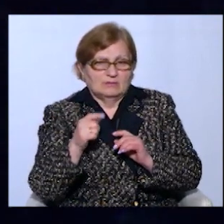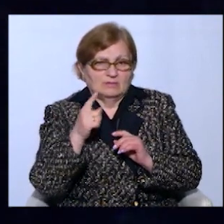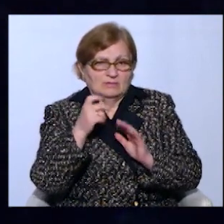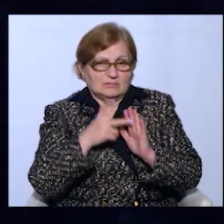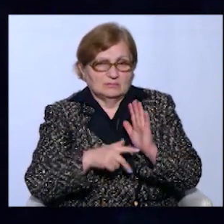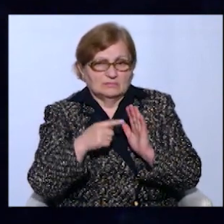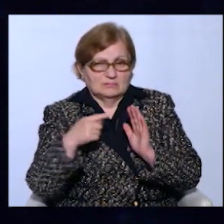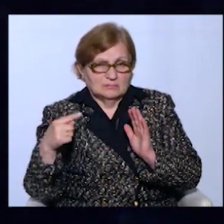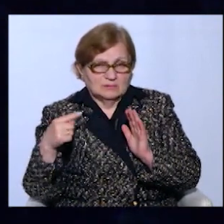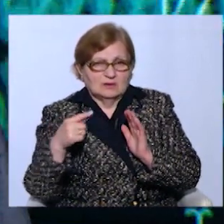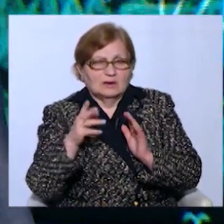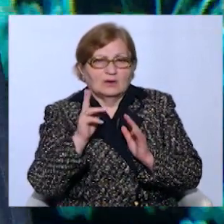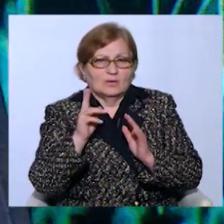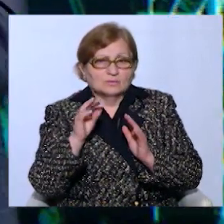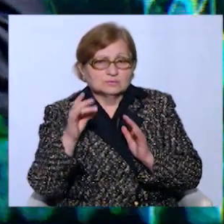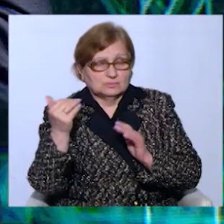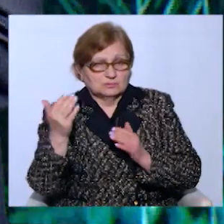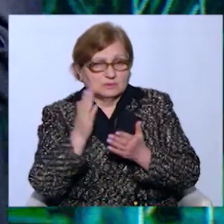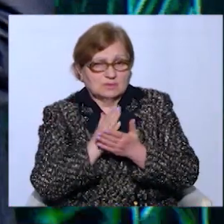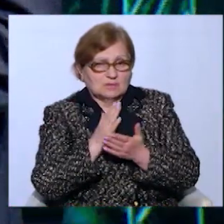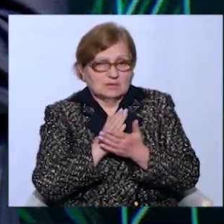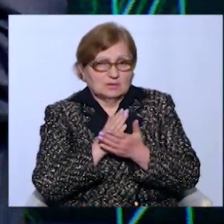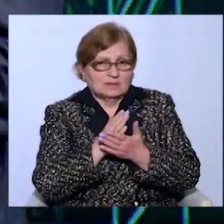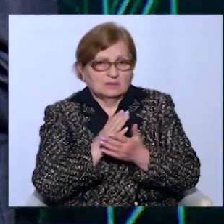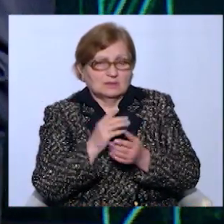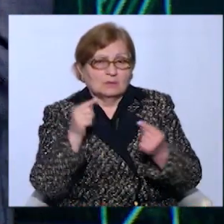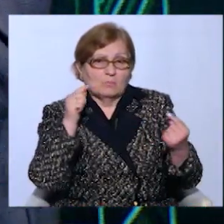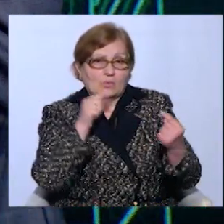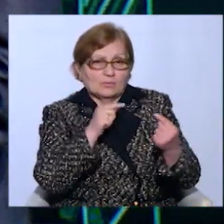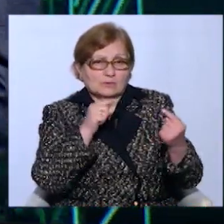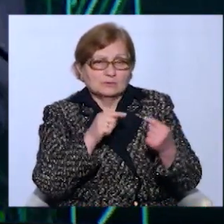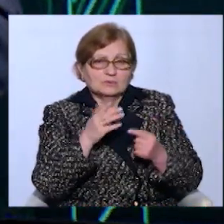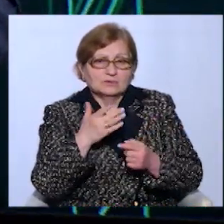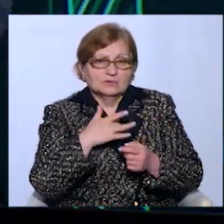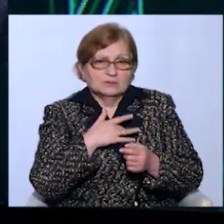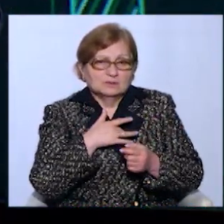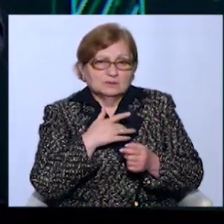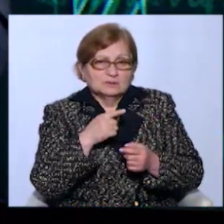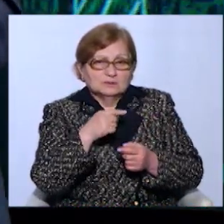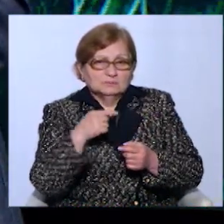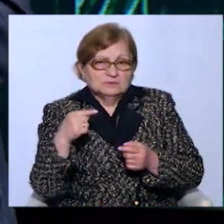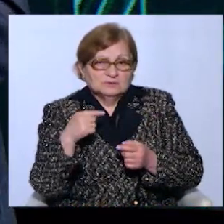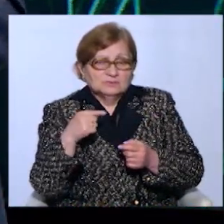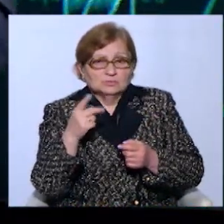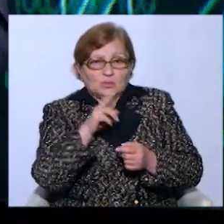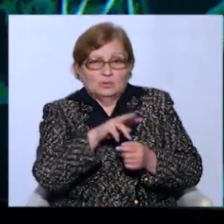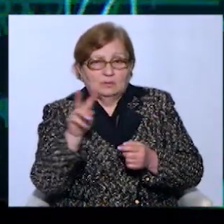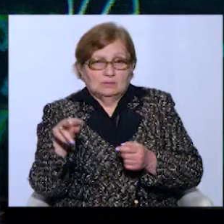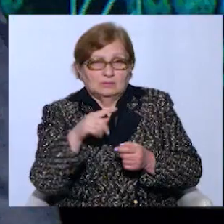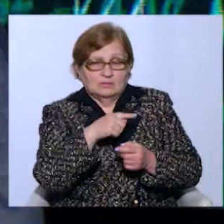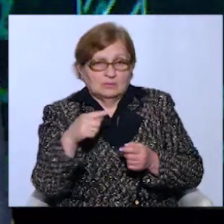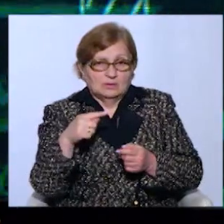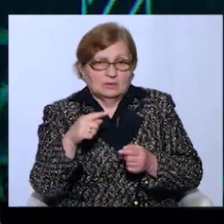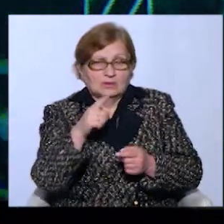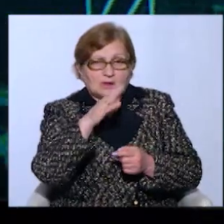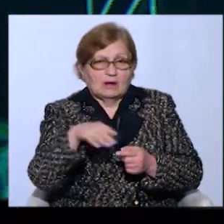180 მინუს ალფას კოსინუსი არის ალფას კოსინუსის მოპირდაპირე, რის გამოც აი ეს მინუსი და ეს მინუსი, მინუს კოსინუსი